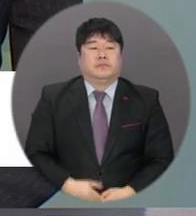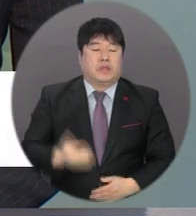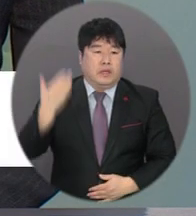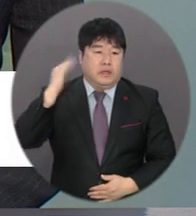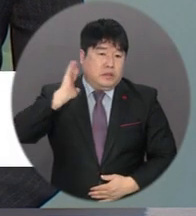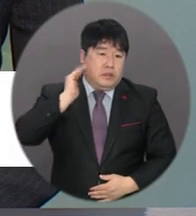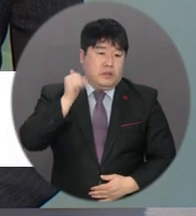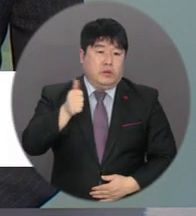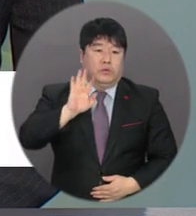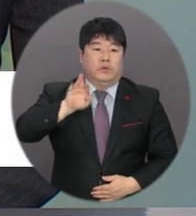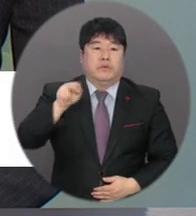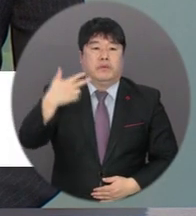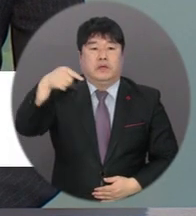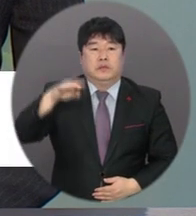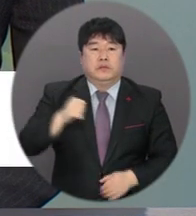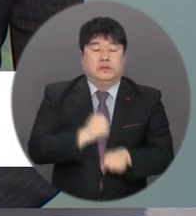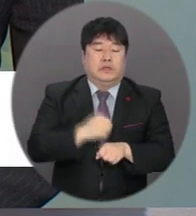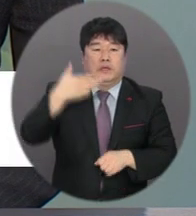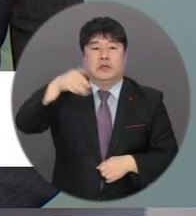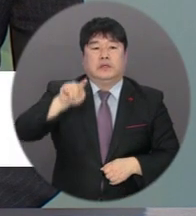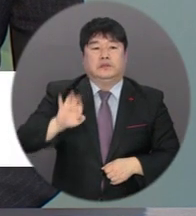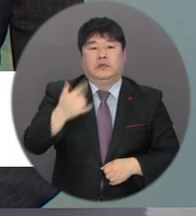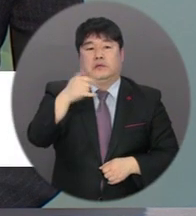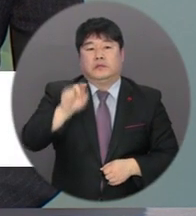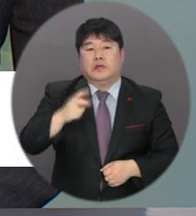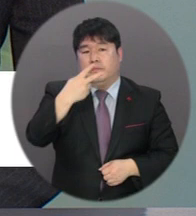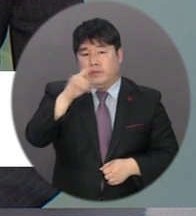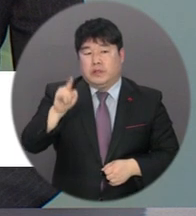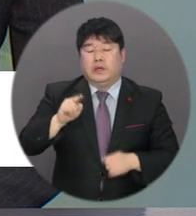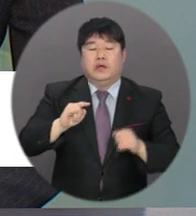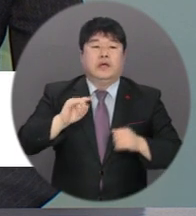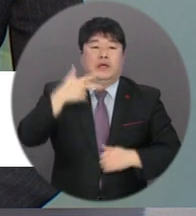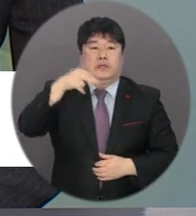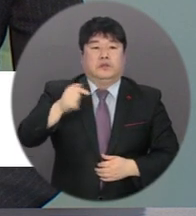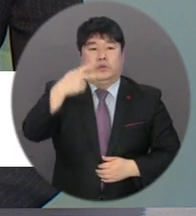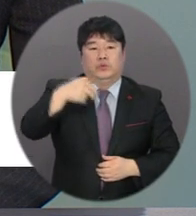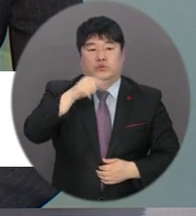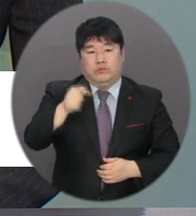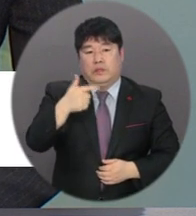옛 대통령 별장인 청남대에서 전두환 노태우 동상을